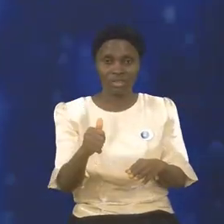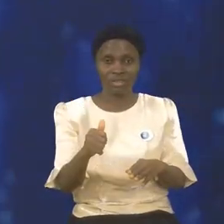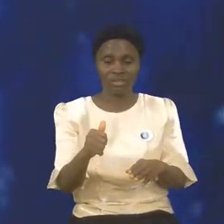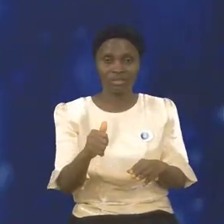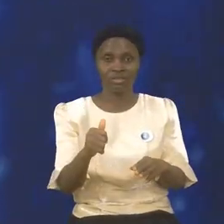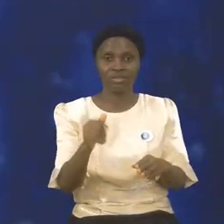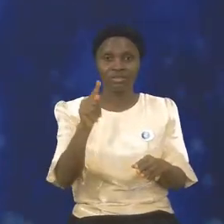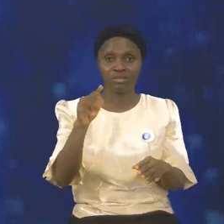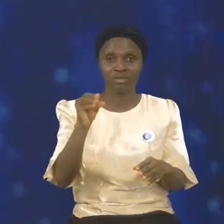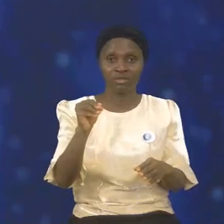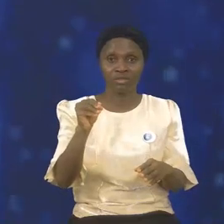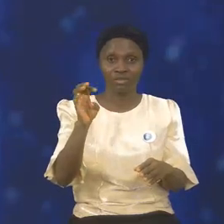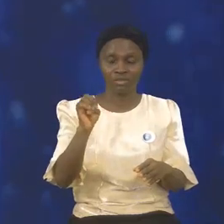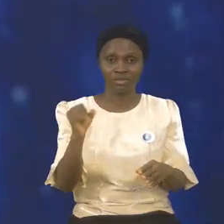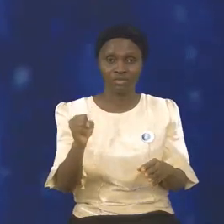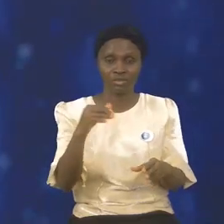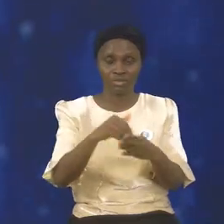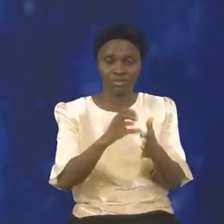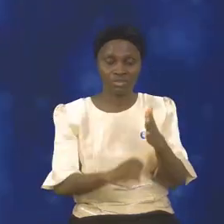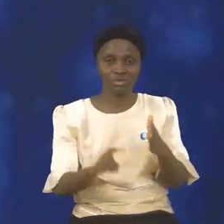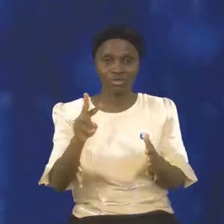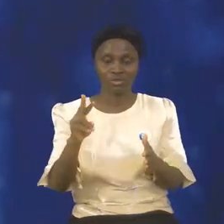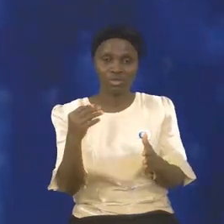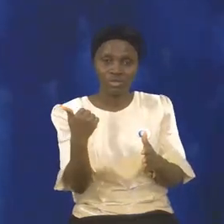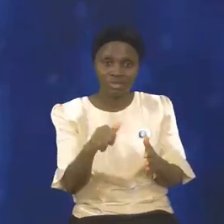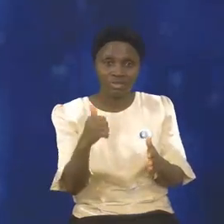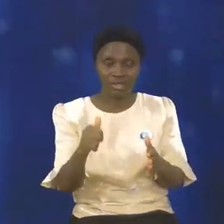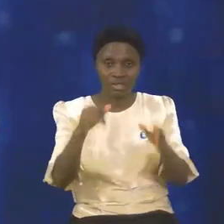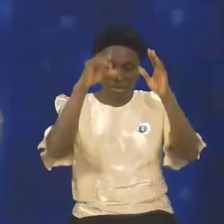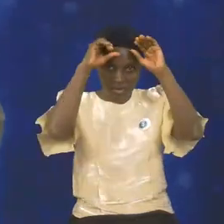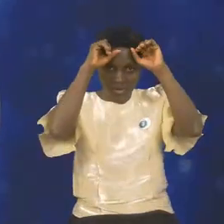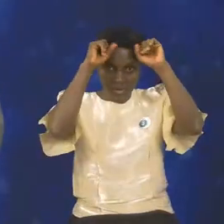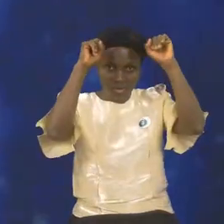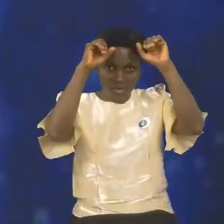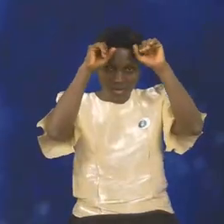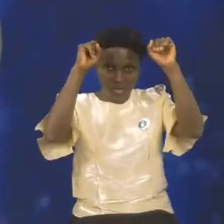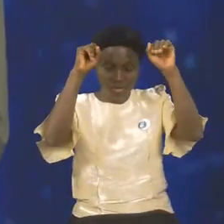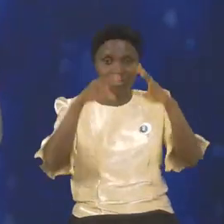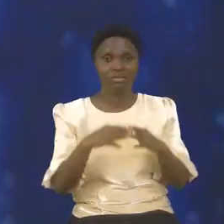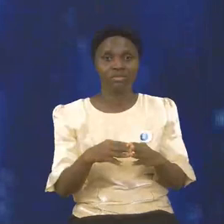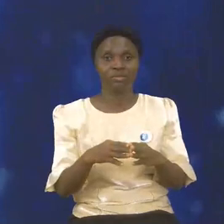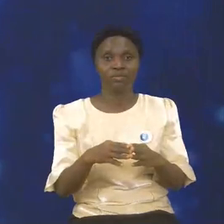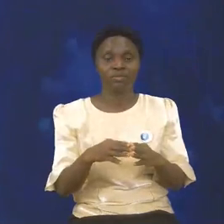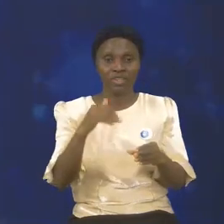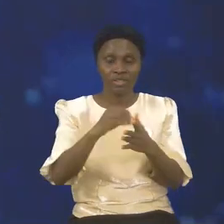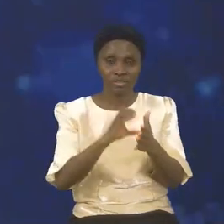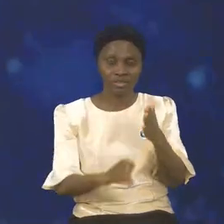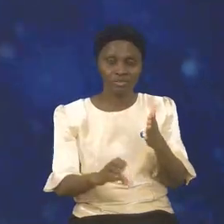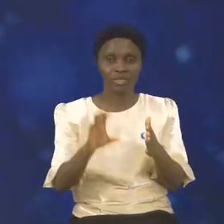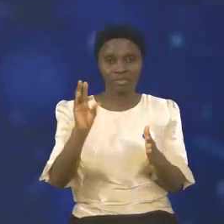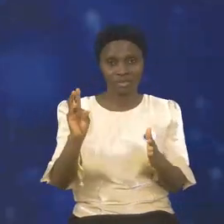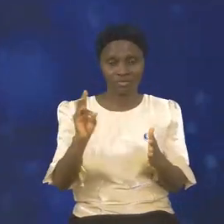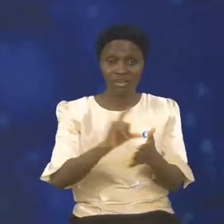dit Pierre au chapitre 2 du coron ou pour dire comme